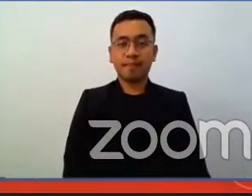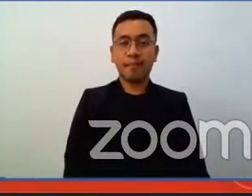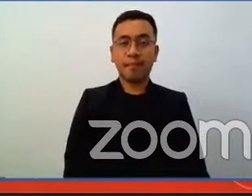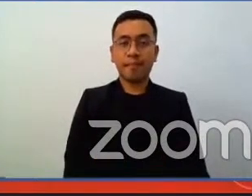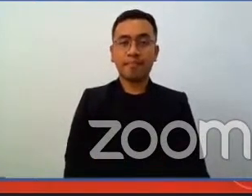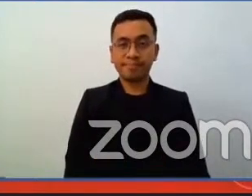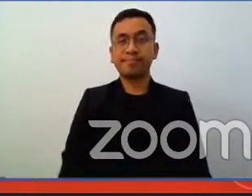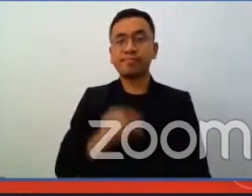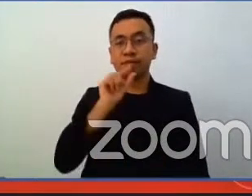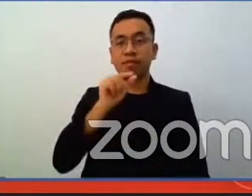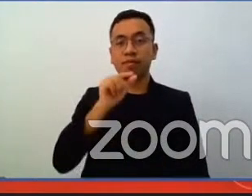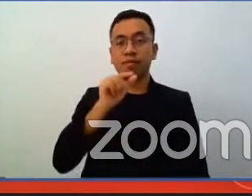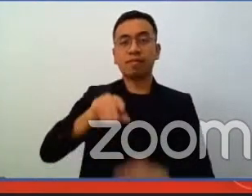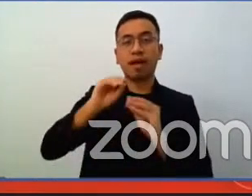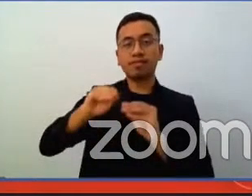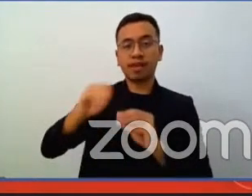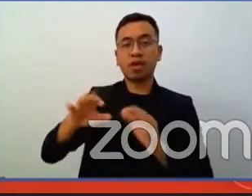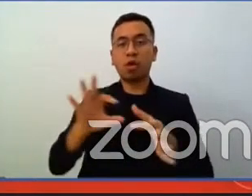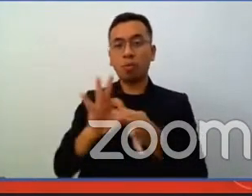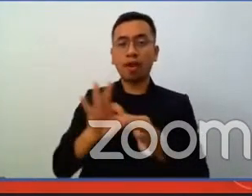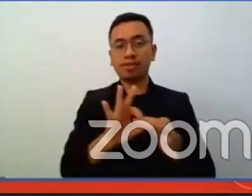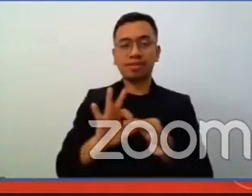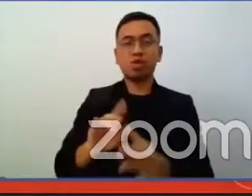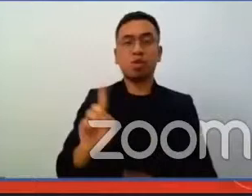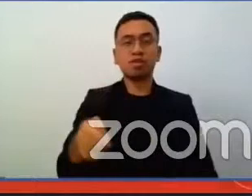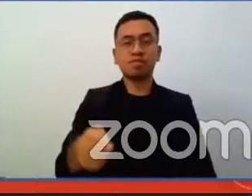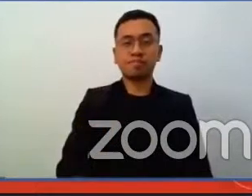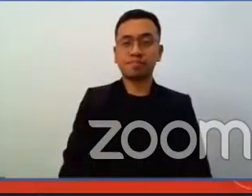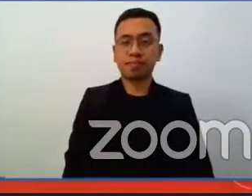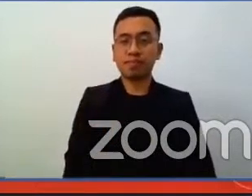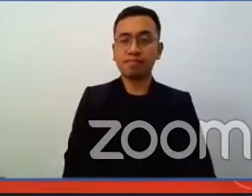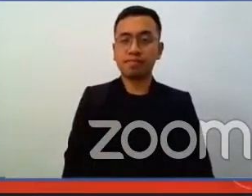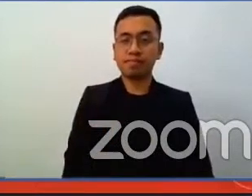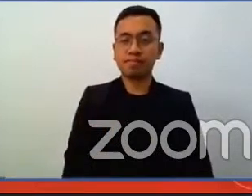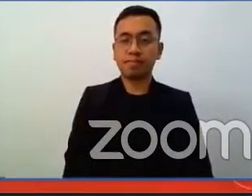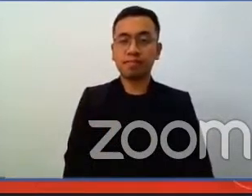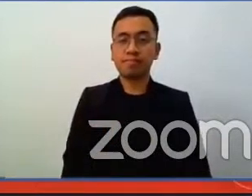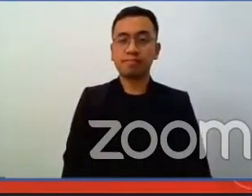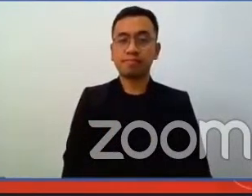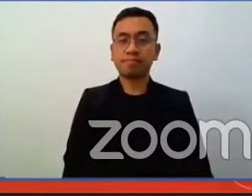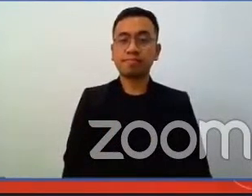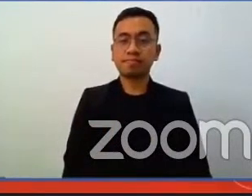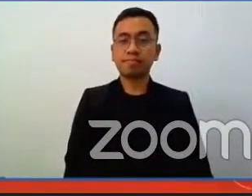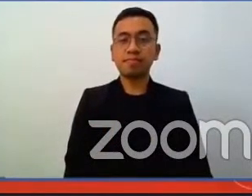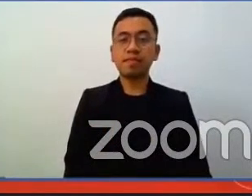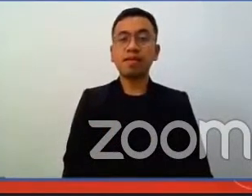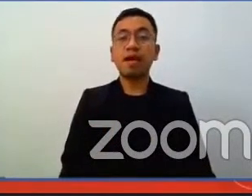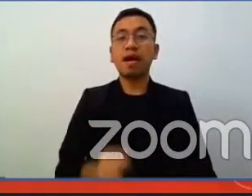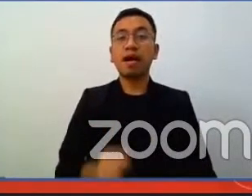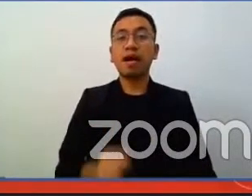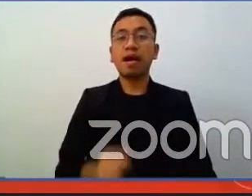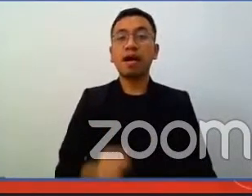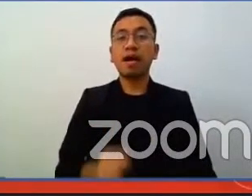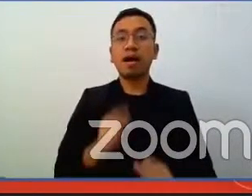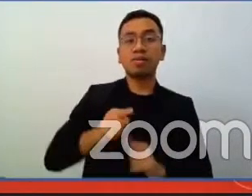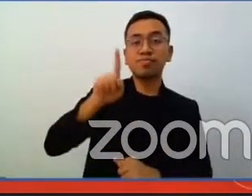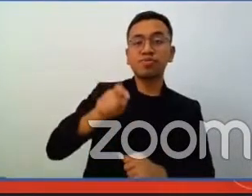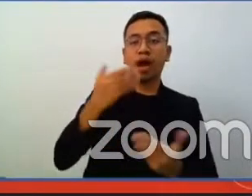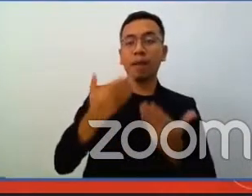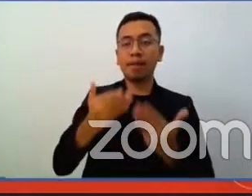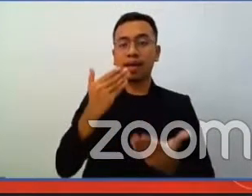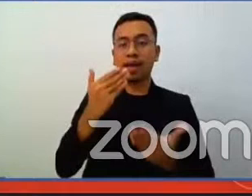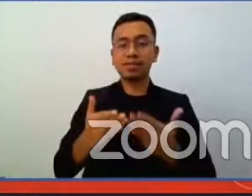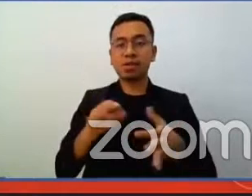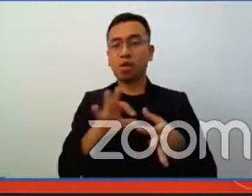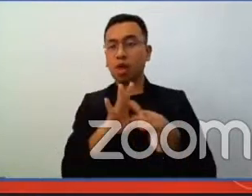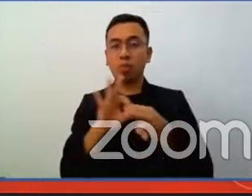saat ini untuk mengajarkan kerja kolaboratif. Jadi alangkah bagusnya kalau ada aplikasi yang bisa